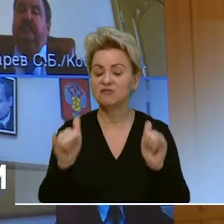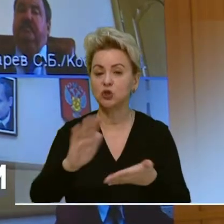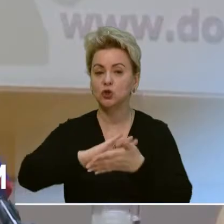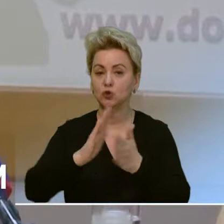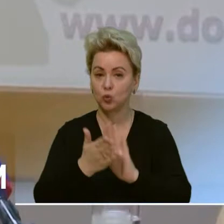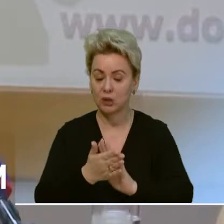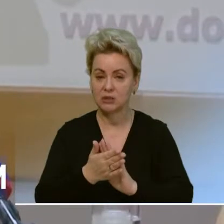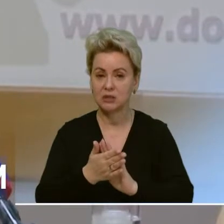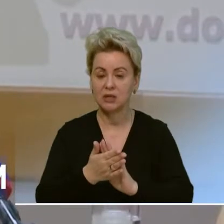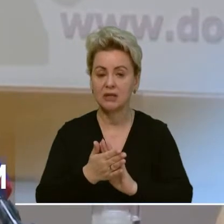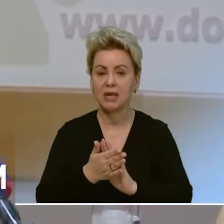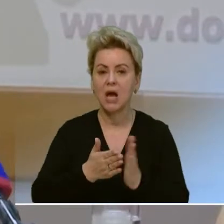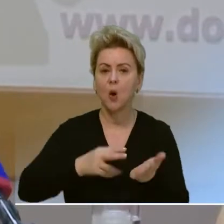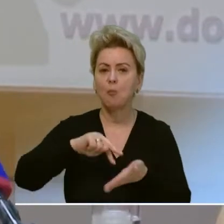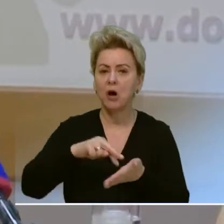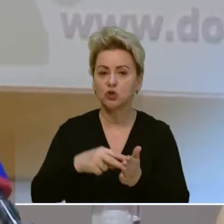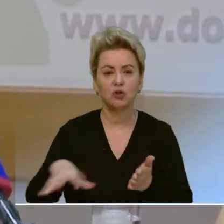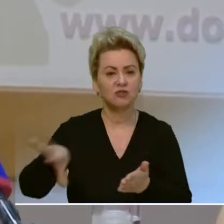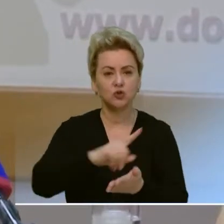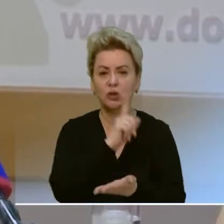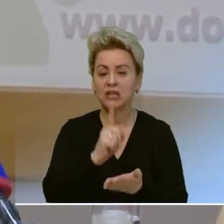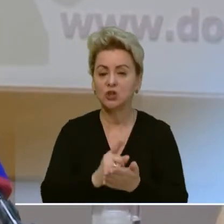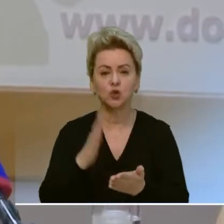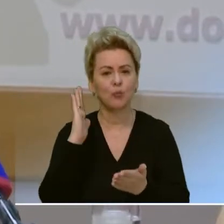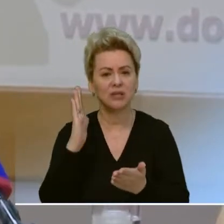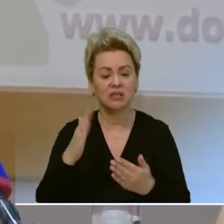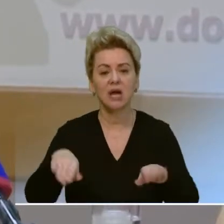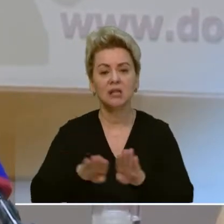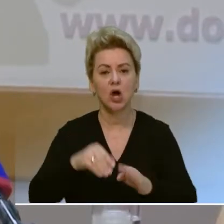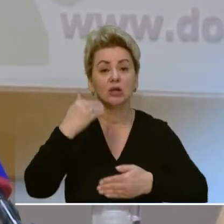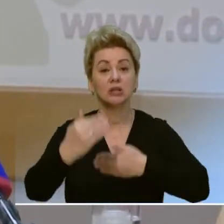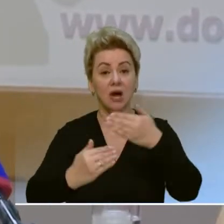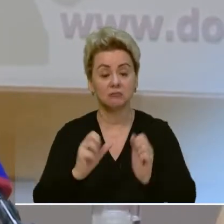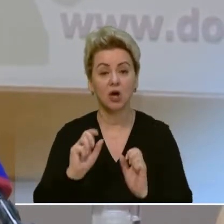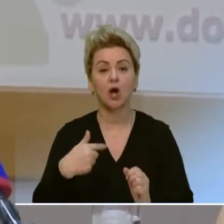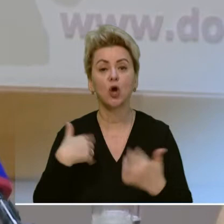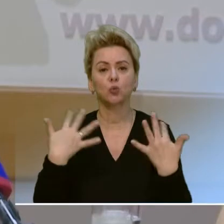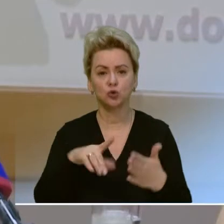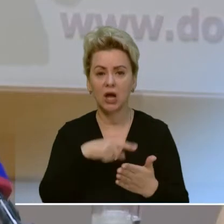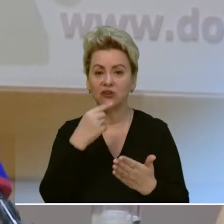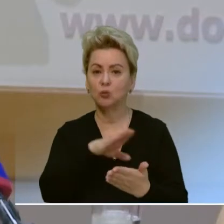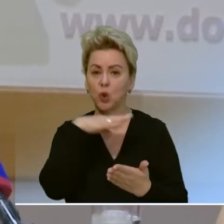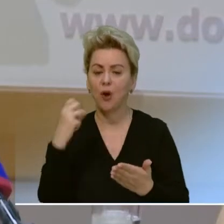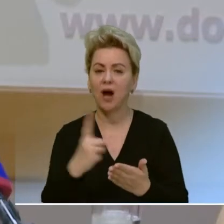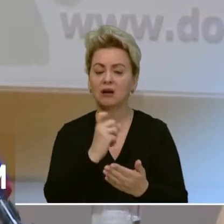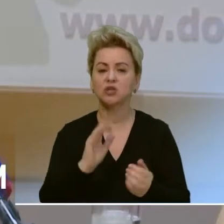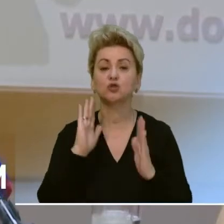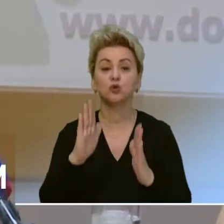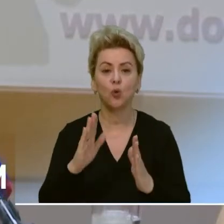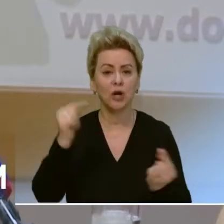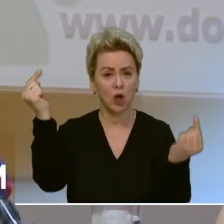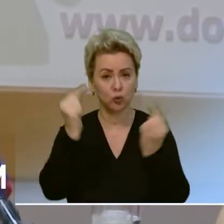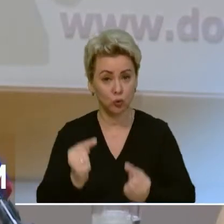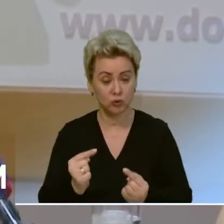ситуации. Маршрутизация, все должно быть спрогнозировано. Тактика, как я уже говорил неоднократно, только